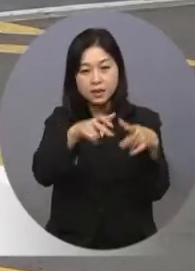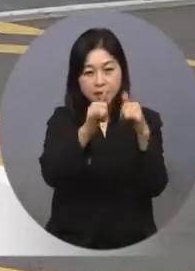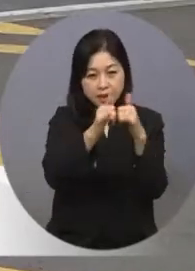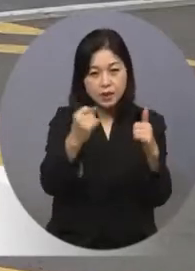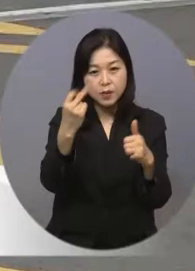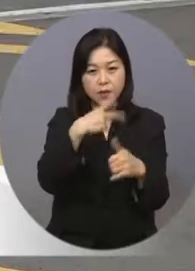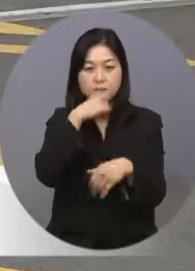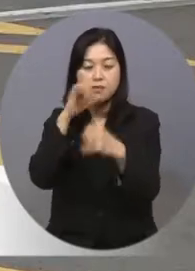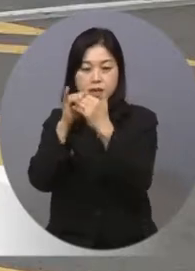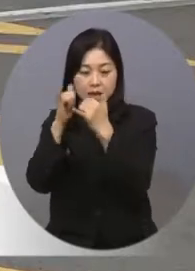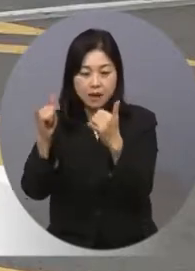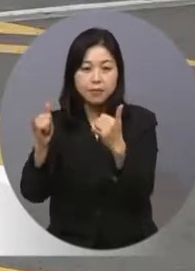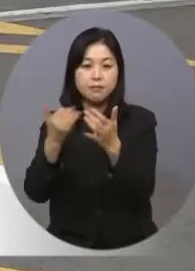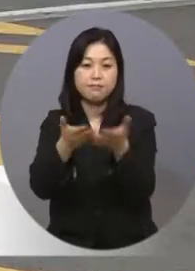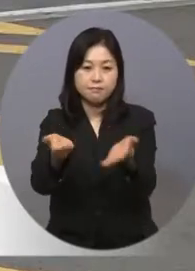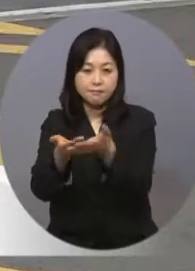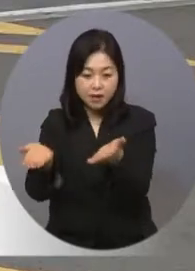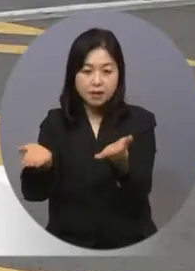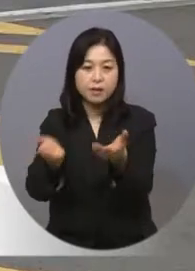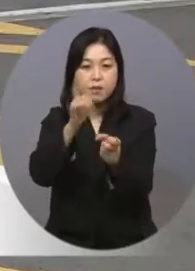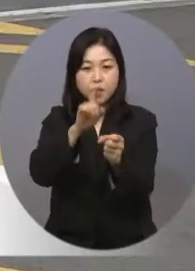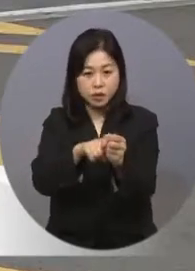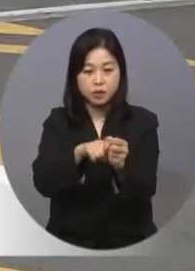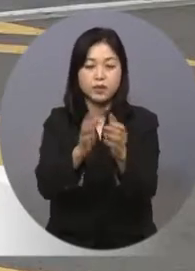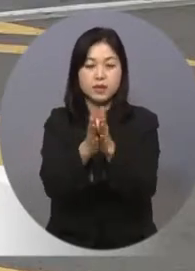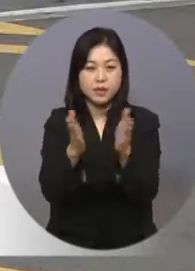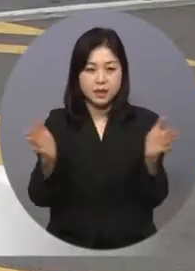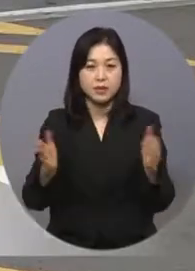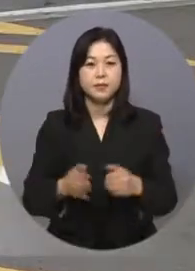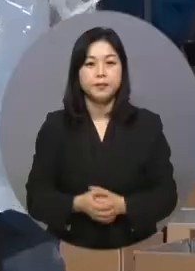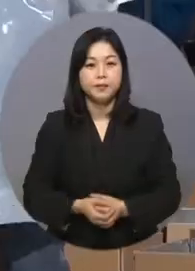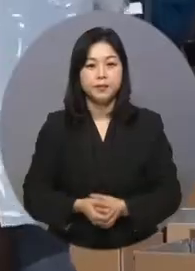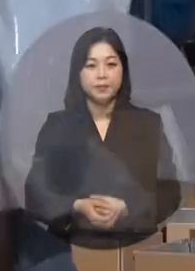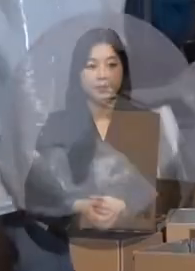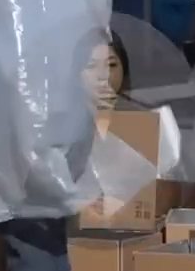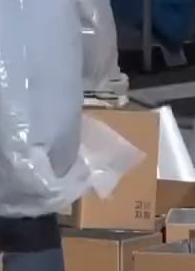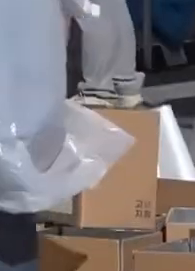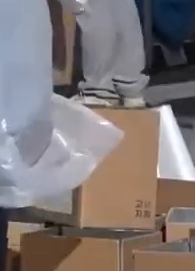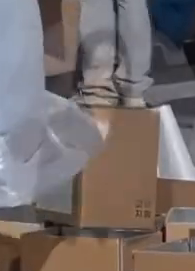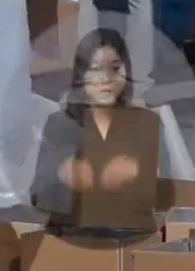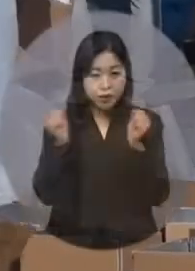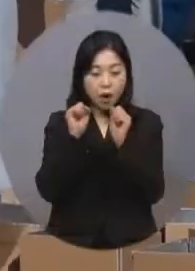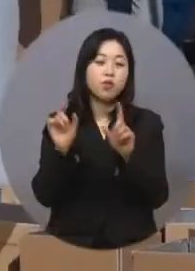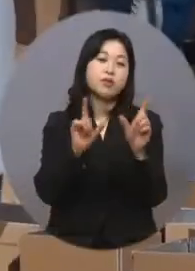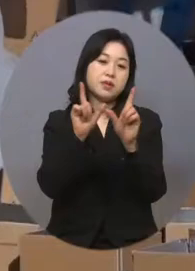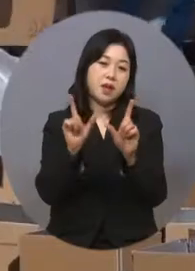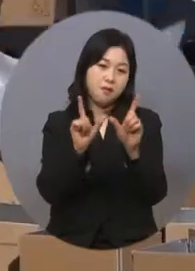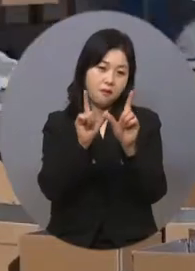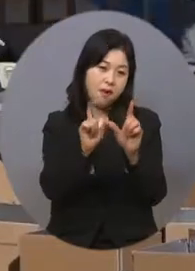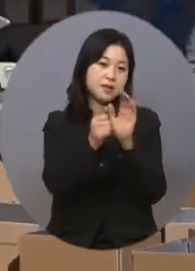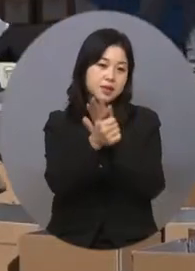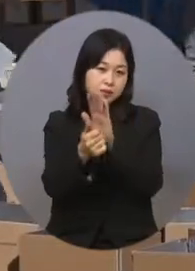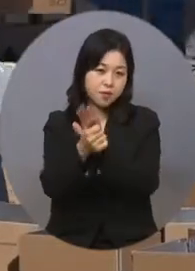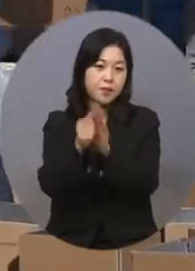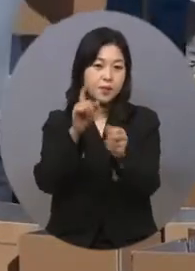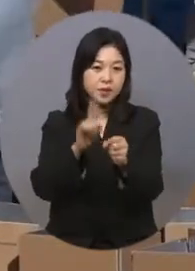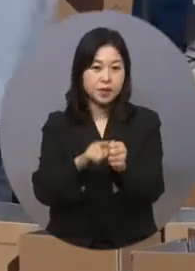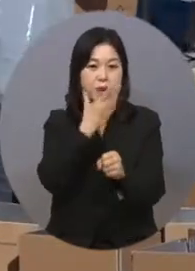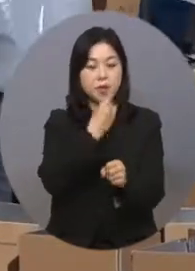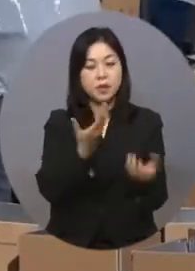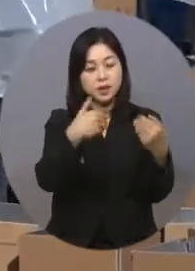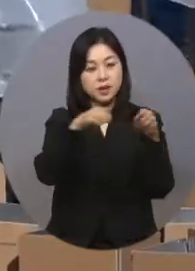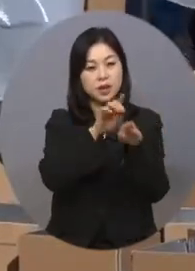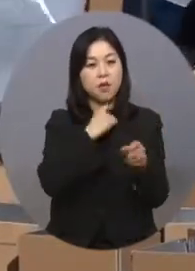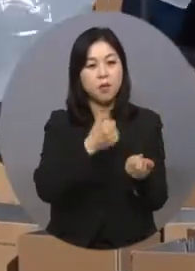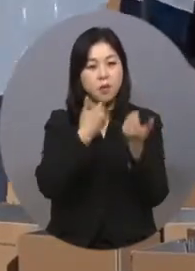장애인들 취약계층에게 나눔을 하는 취지에서 저희들이 시작하게 되었습니다. 겨울나기 손길을 보태기 위해 복지관